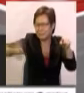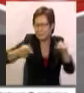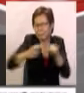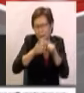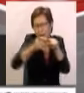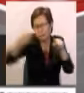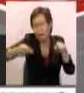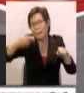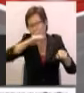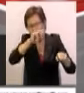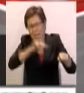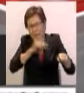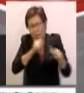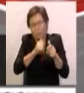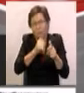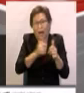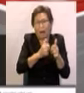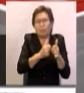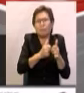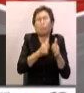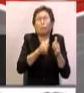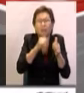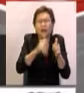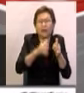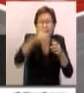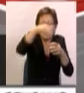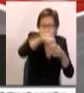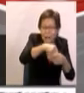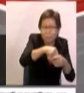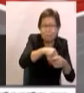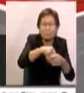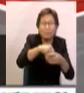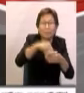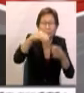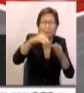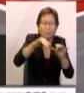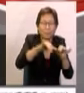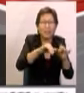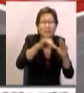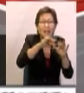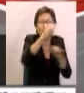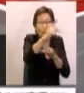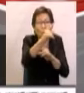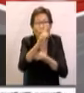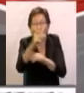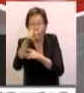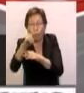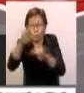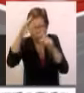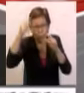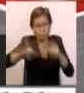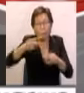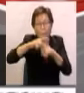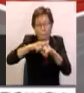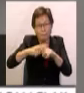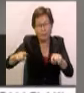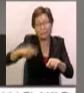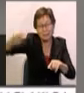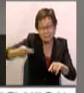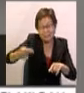disebut Menteri tidak merujuk sukatan pelajaran. Sebaliknya merujuk kepada sejarah Malaysia secara am.